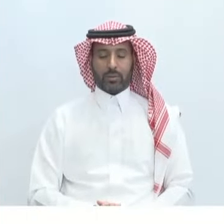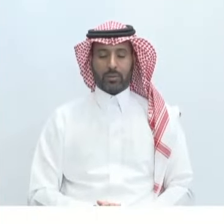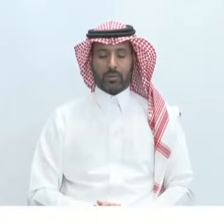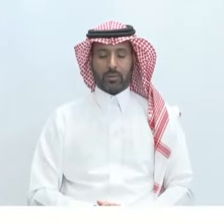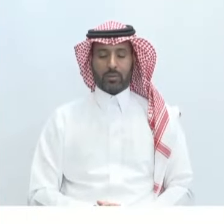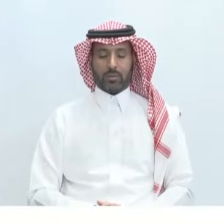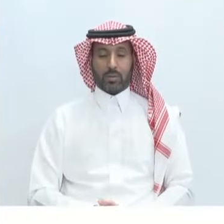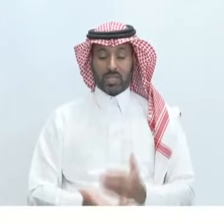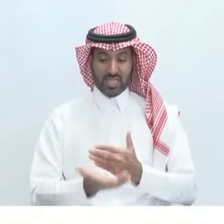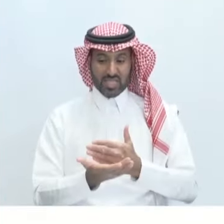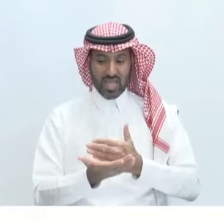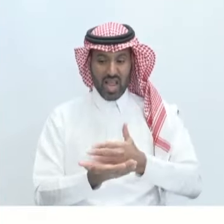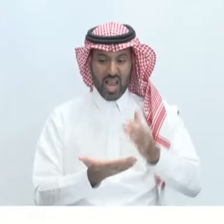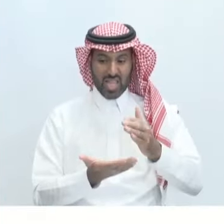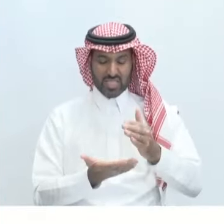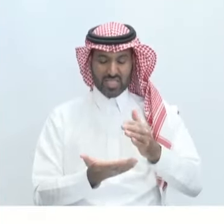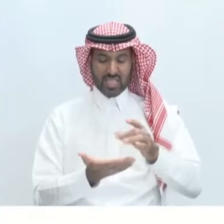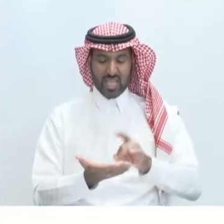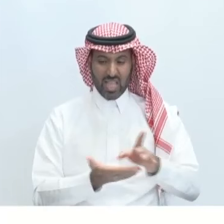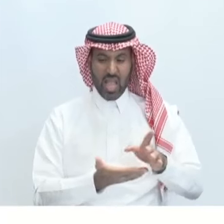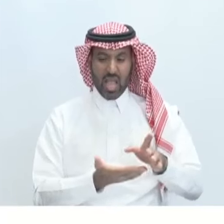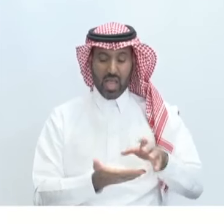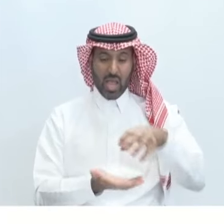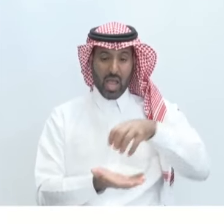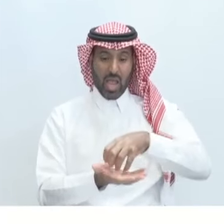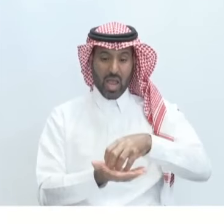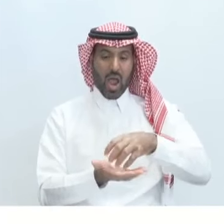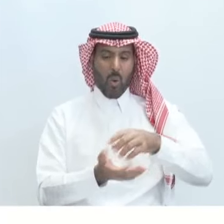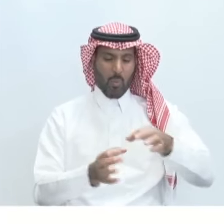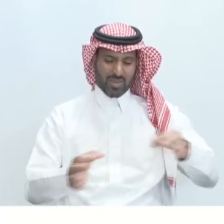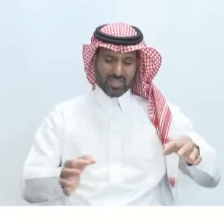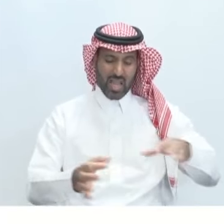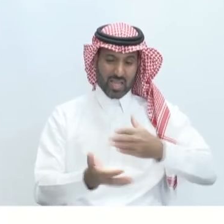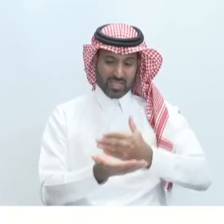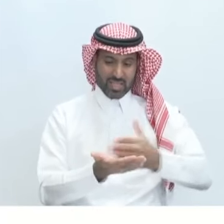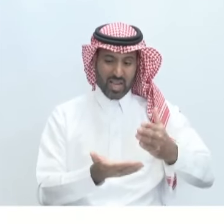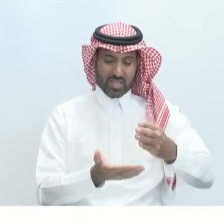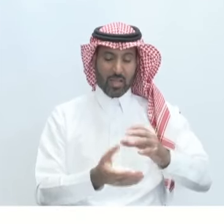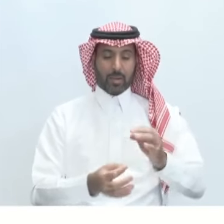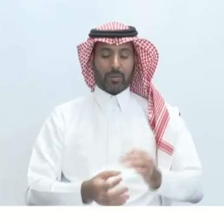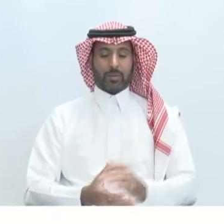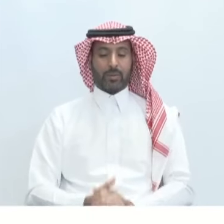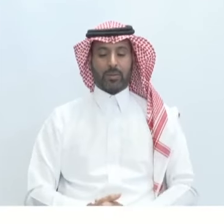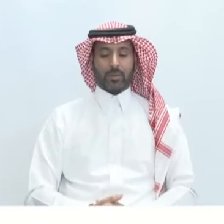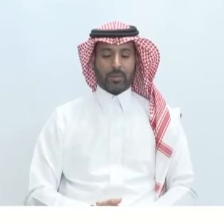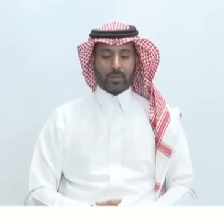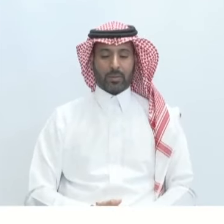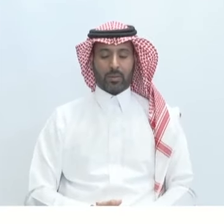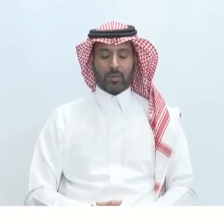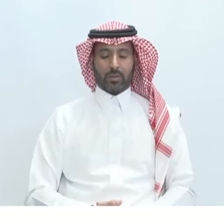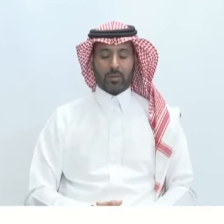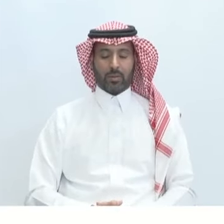اثنان اذا هذا الرمز يستخدم لازا عائق او مساحه